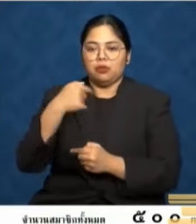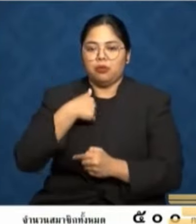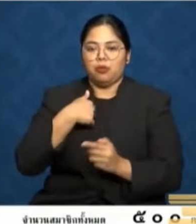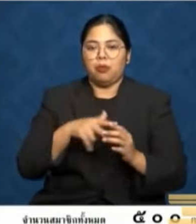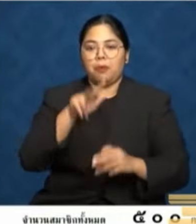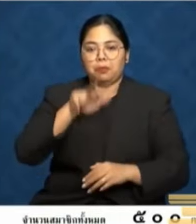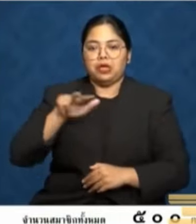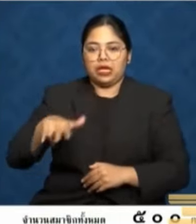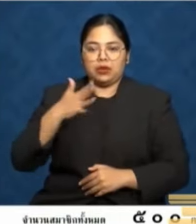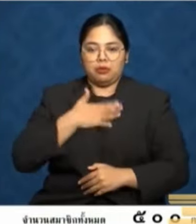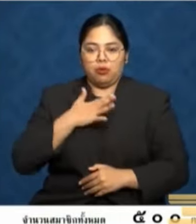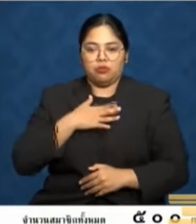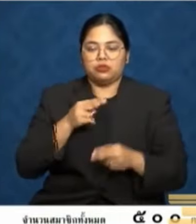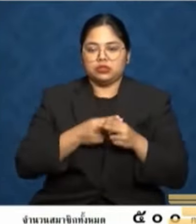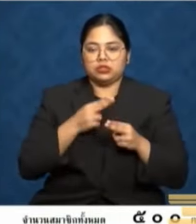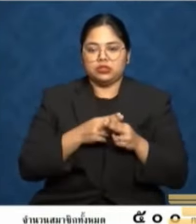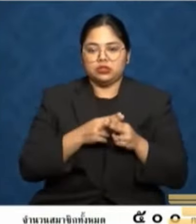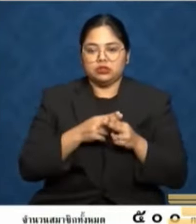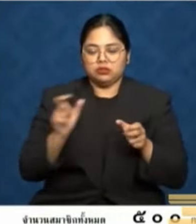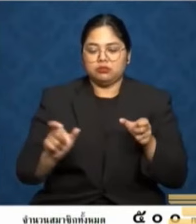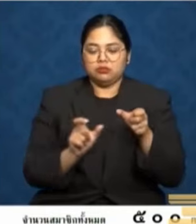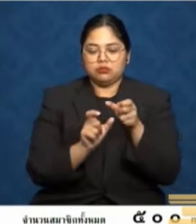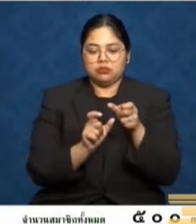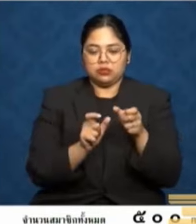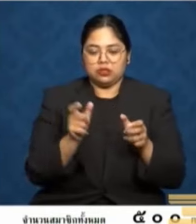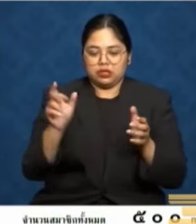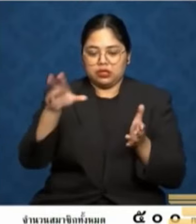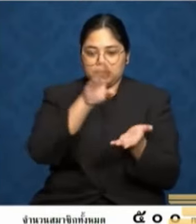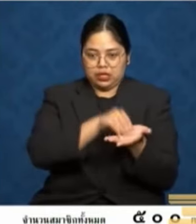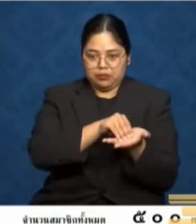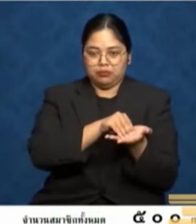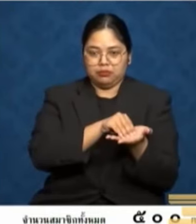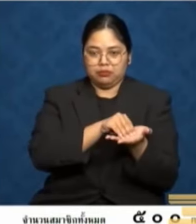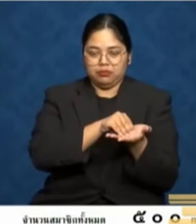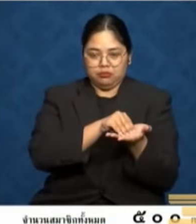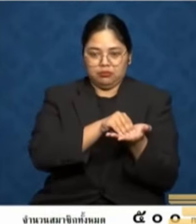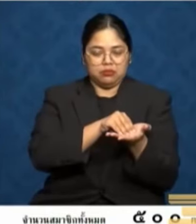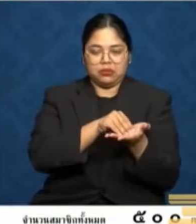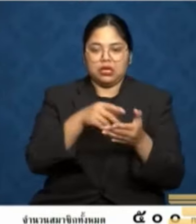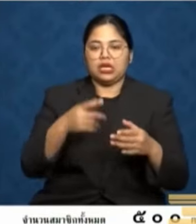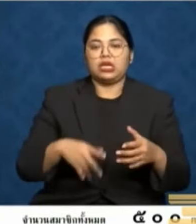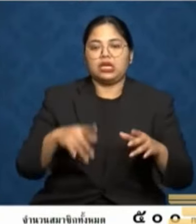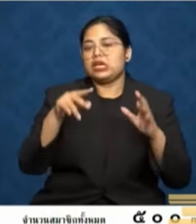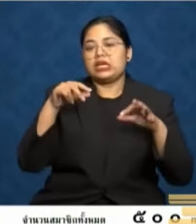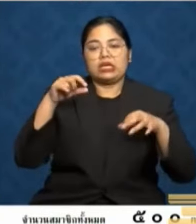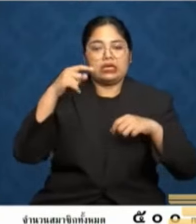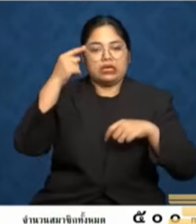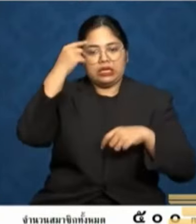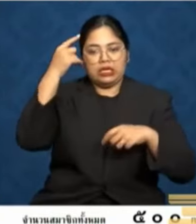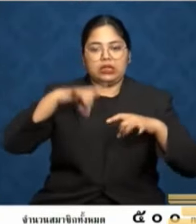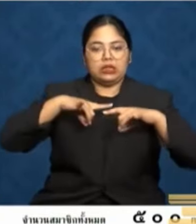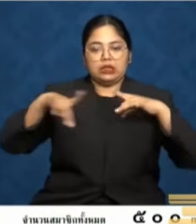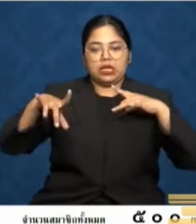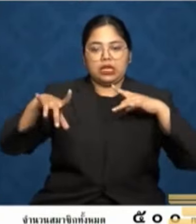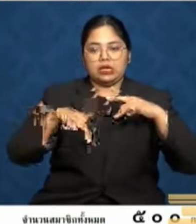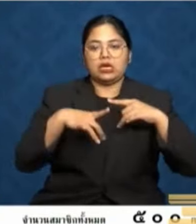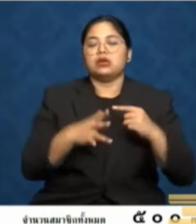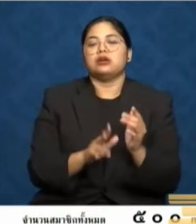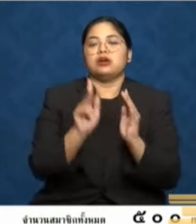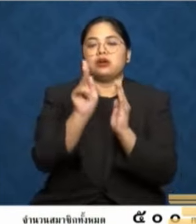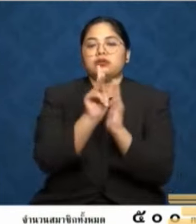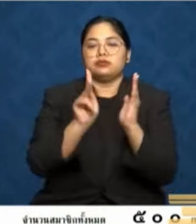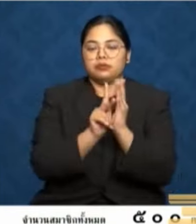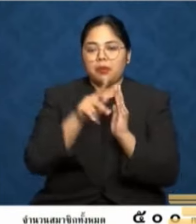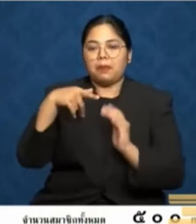พรรคเพื่อไทยคนนี้ไม่เห็นด้วยกับพฤติกรรมของประมุขฝ่ายนิติบัญญัติชื่อ